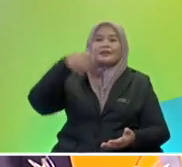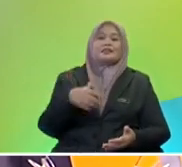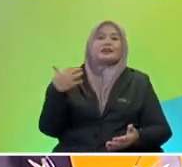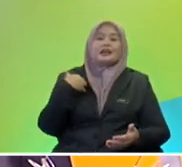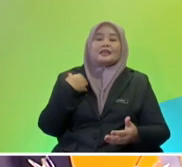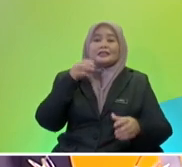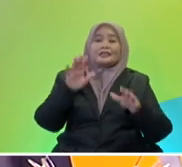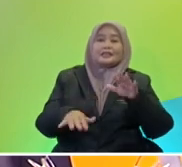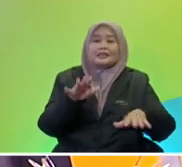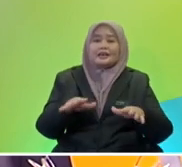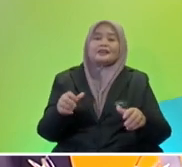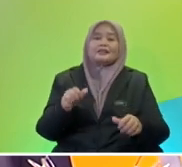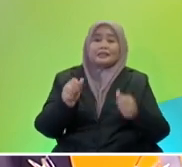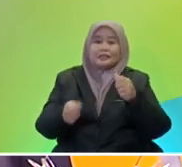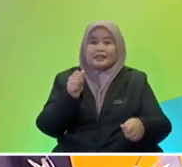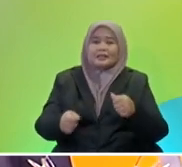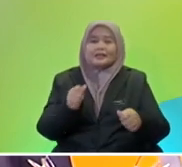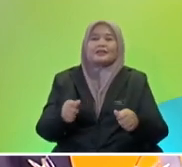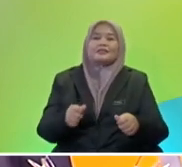tarian singa